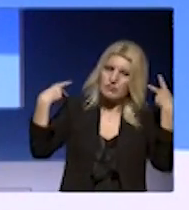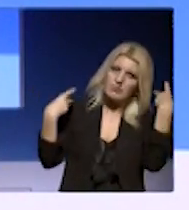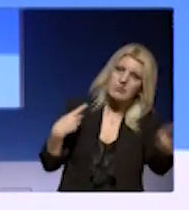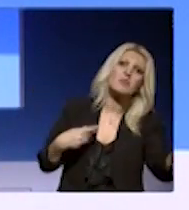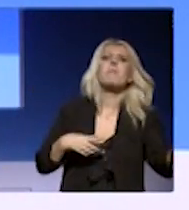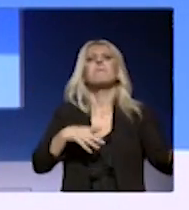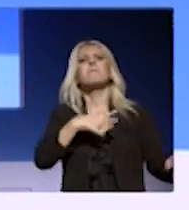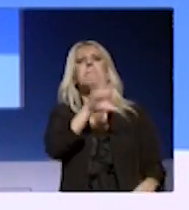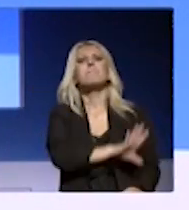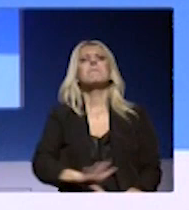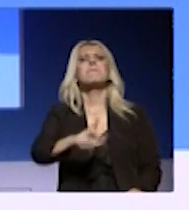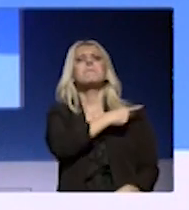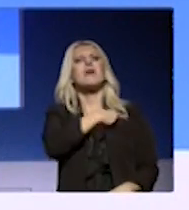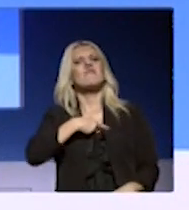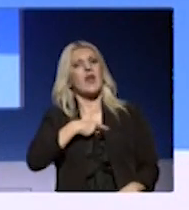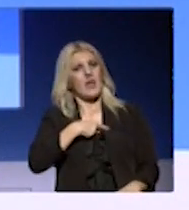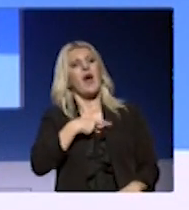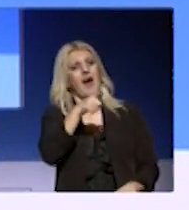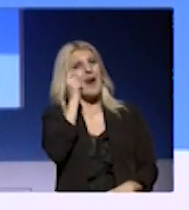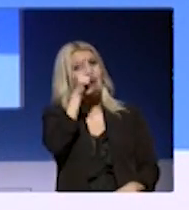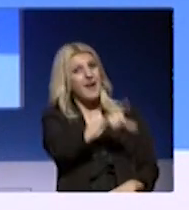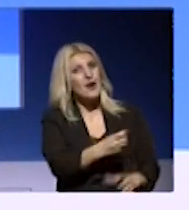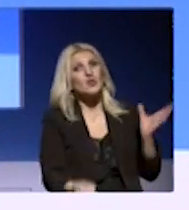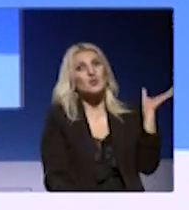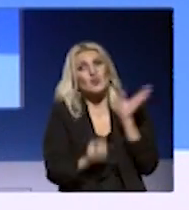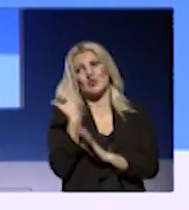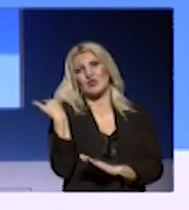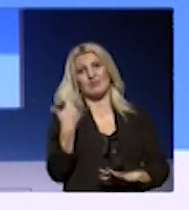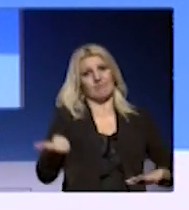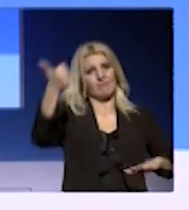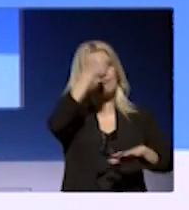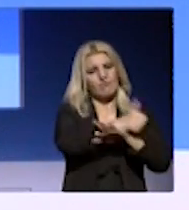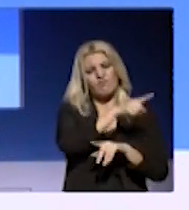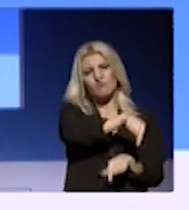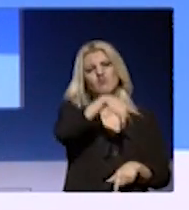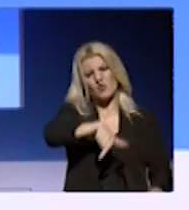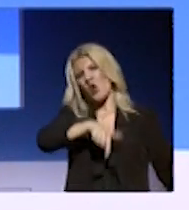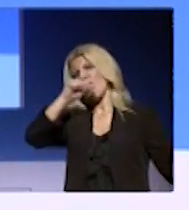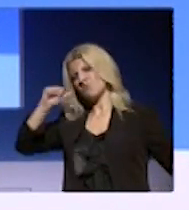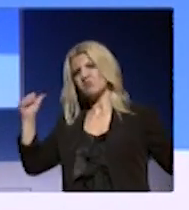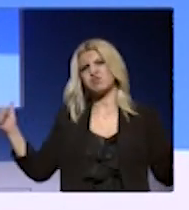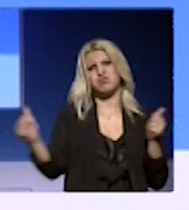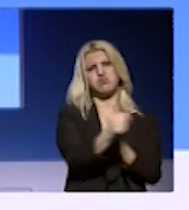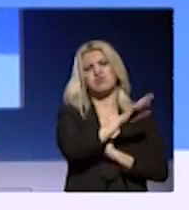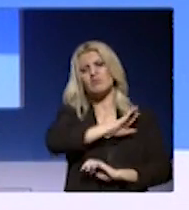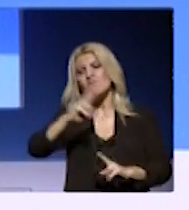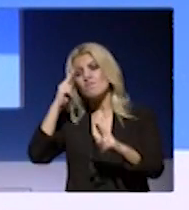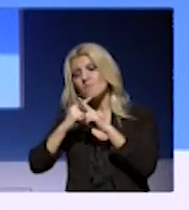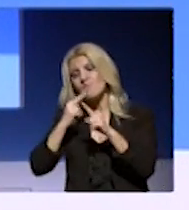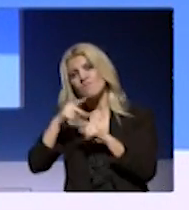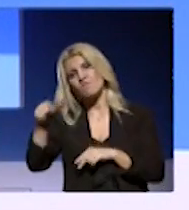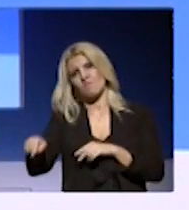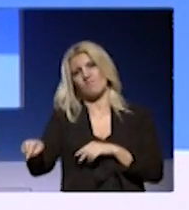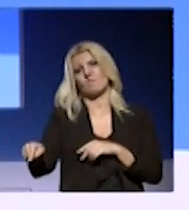καινούριος Περιφερειάρχης έχει θέσει το ζήτημα αυτό σε απόλυτη προτεραιότητα και το 2021, αγαπητέ κύριε